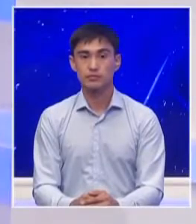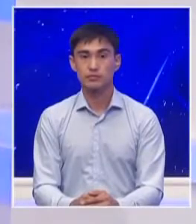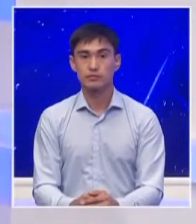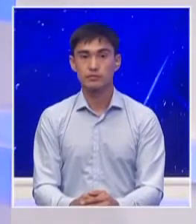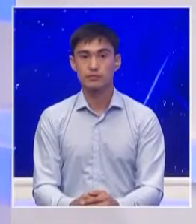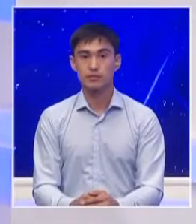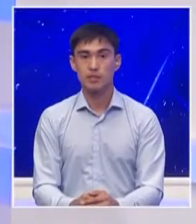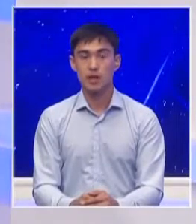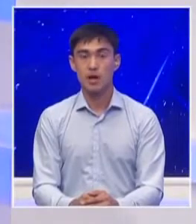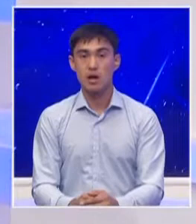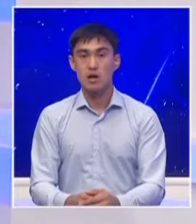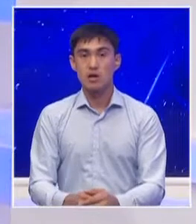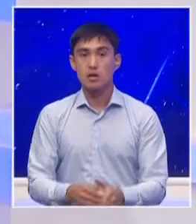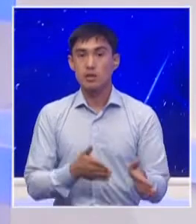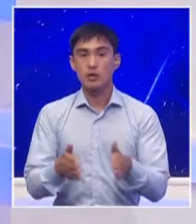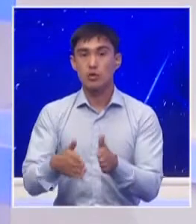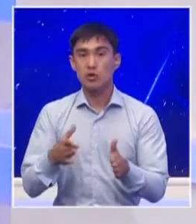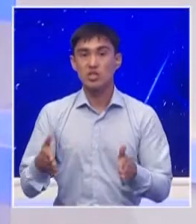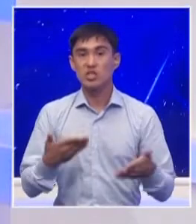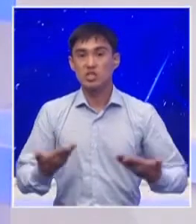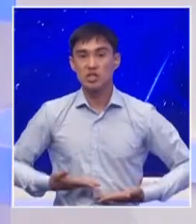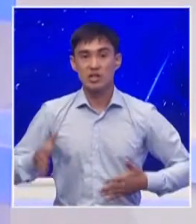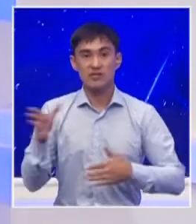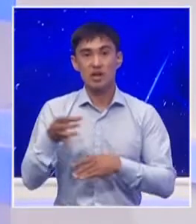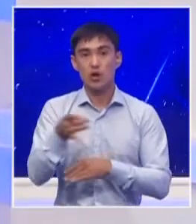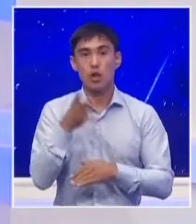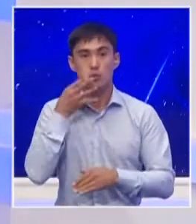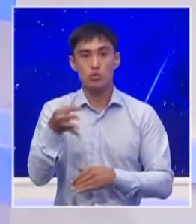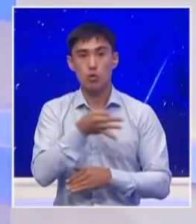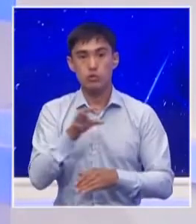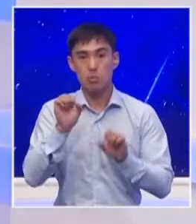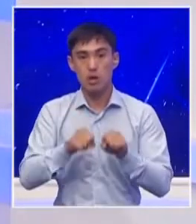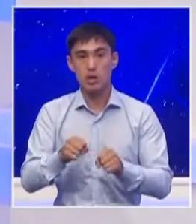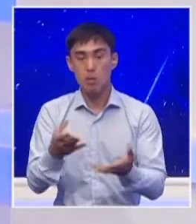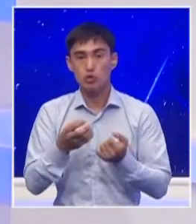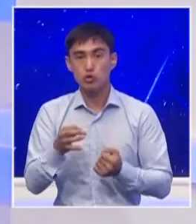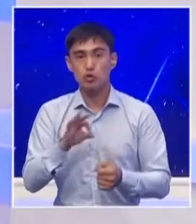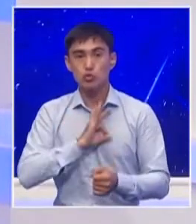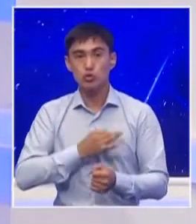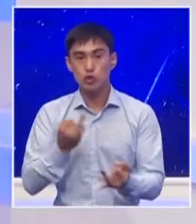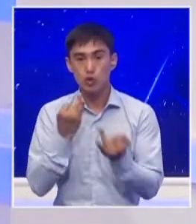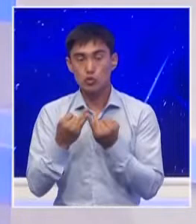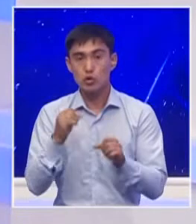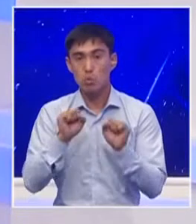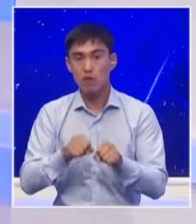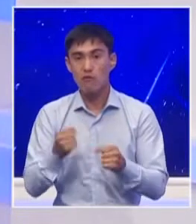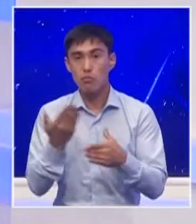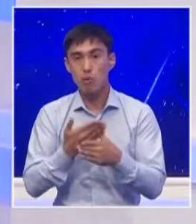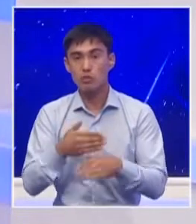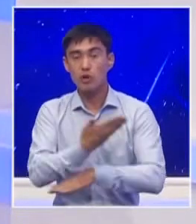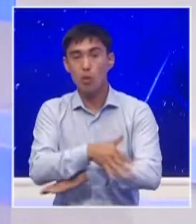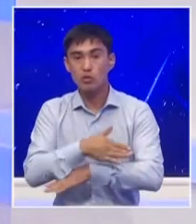приемные на дороге жители всех районов алматинской области смогли получить юридических консультаций и правовую помощь прямо на улице